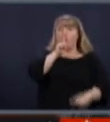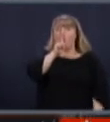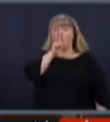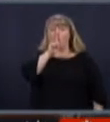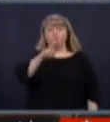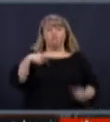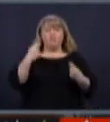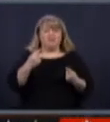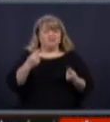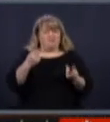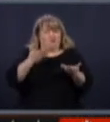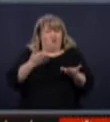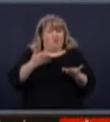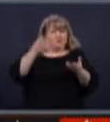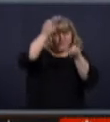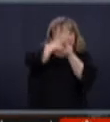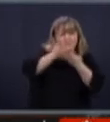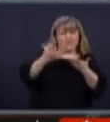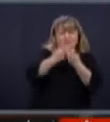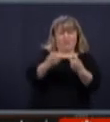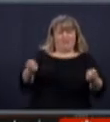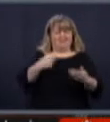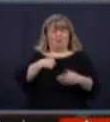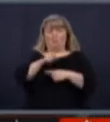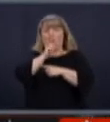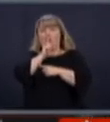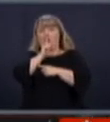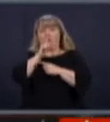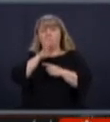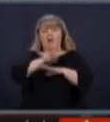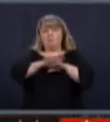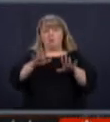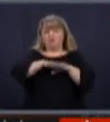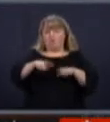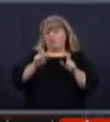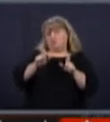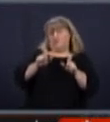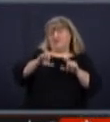on en parle très peu. Est-ce que vous avez de nouvelles données là-dessus? Est-ce que